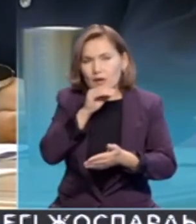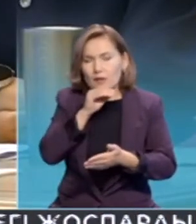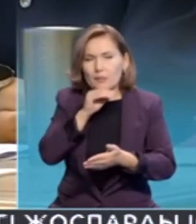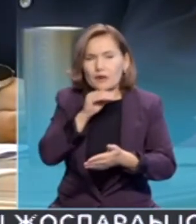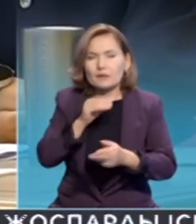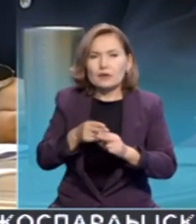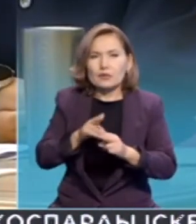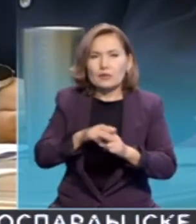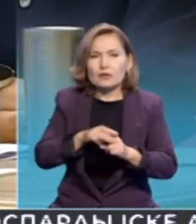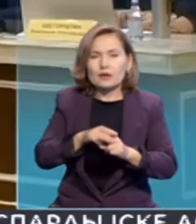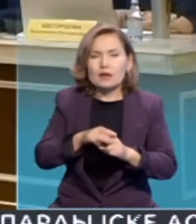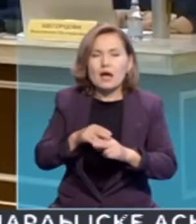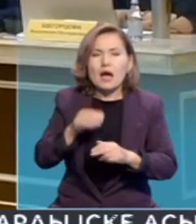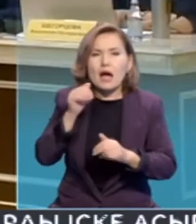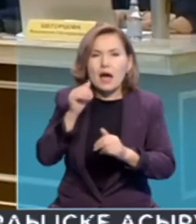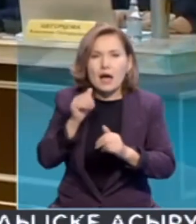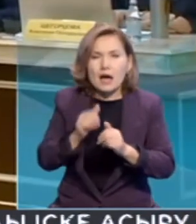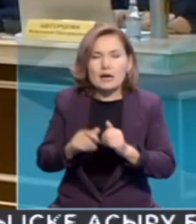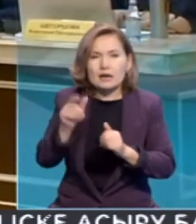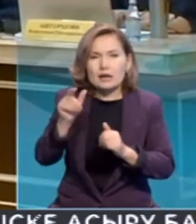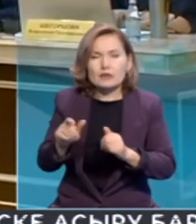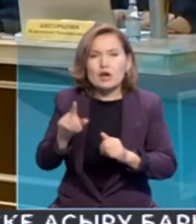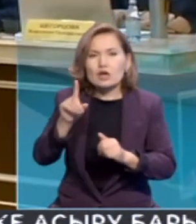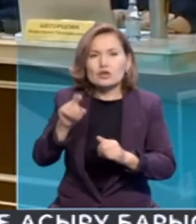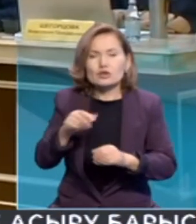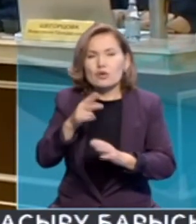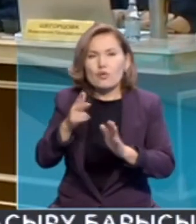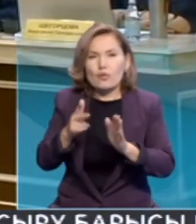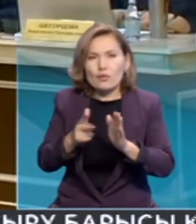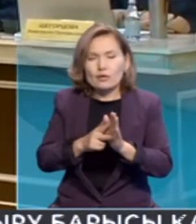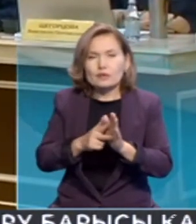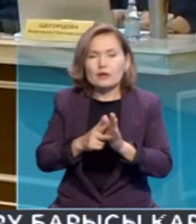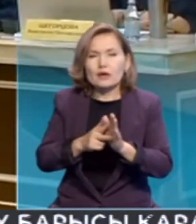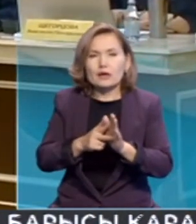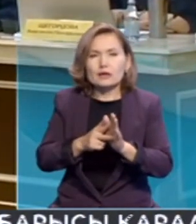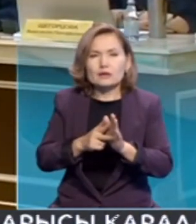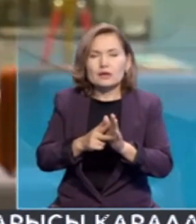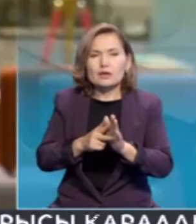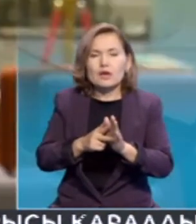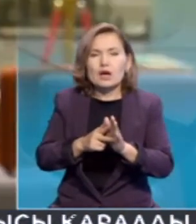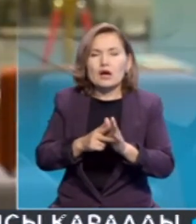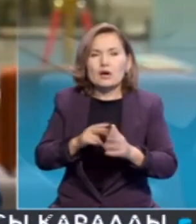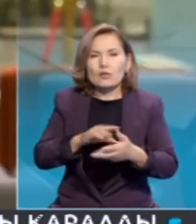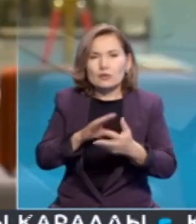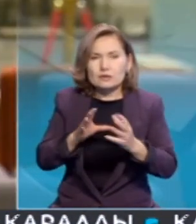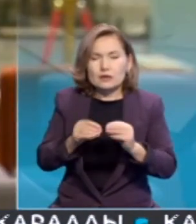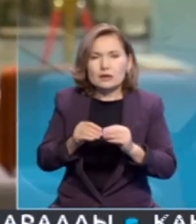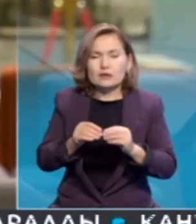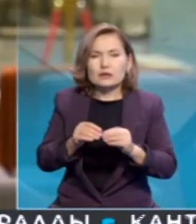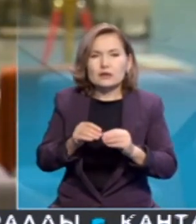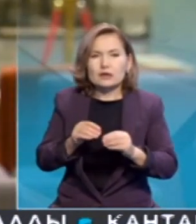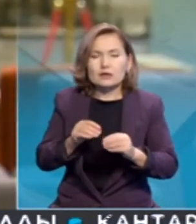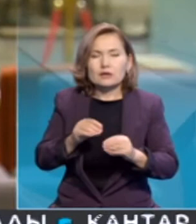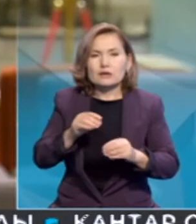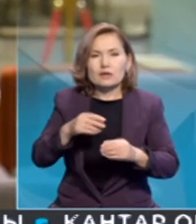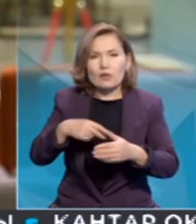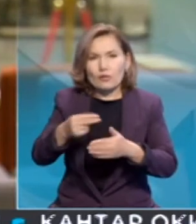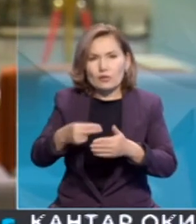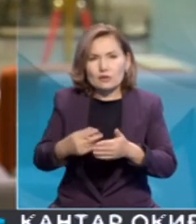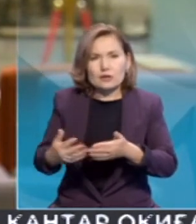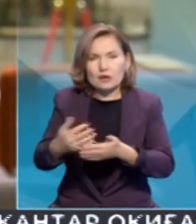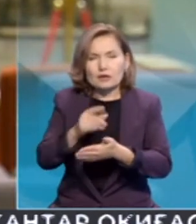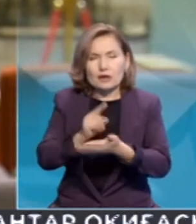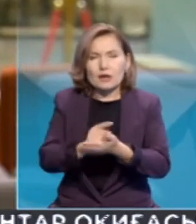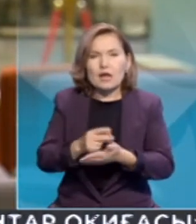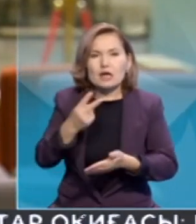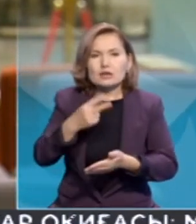шарт. Сонымен бірге олардың әр қайсысы 118273 қол жинауы тиіс. Жалпы